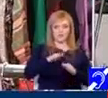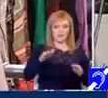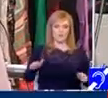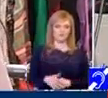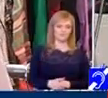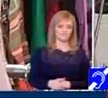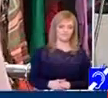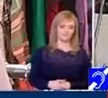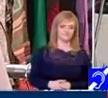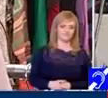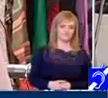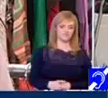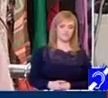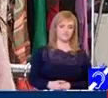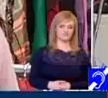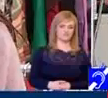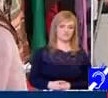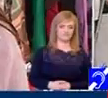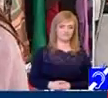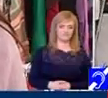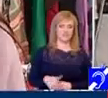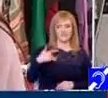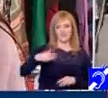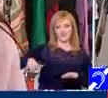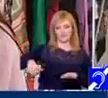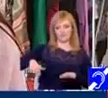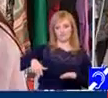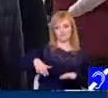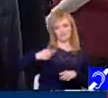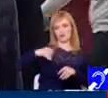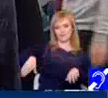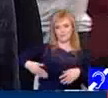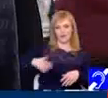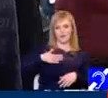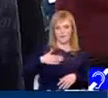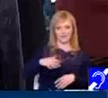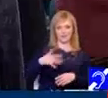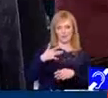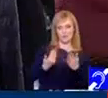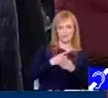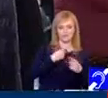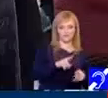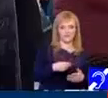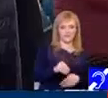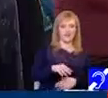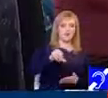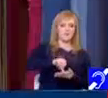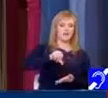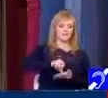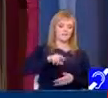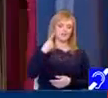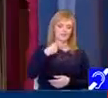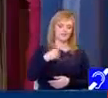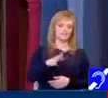și ceva pentru terenuit în garderoba pentru copii și pentru maturi. Participantele susțin totuși că este mai mult decât un